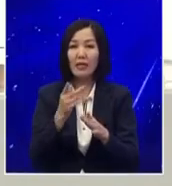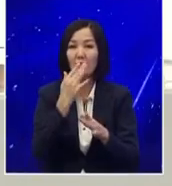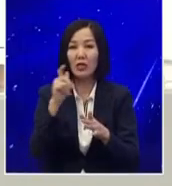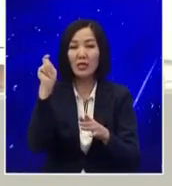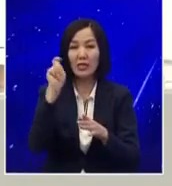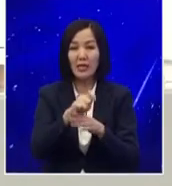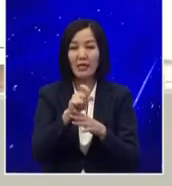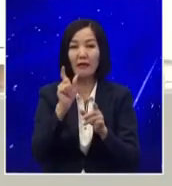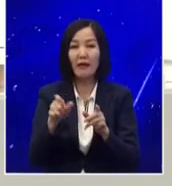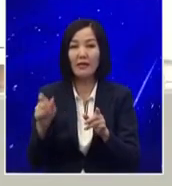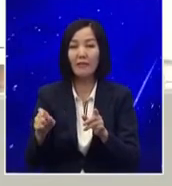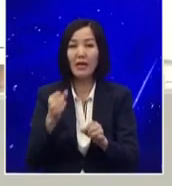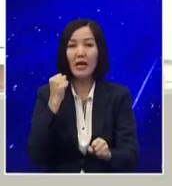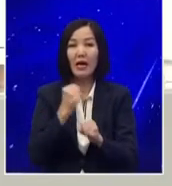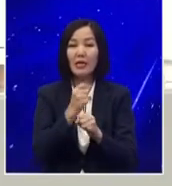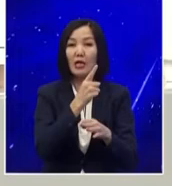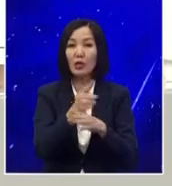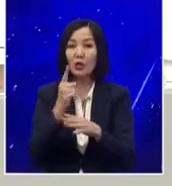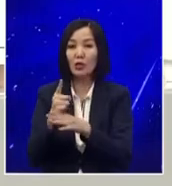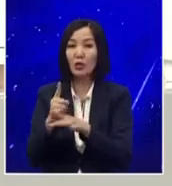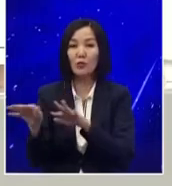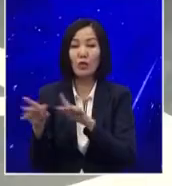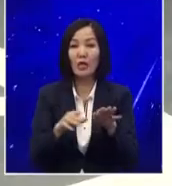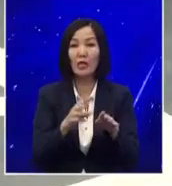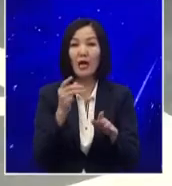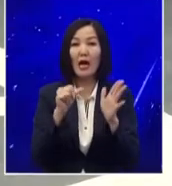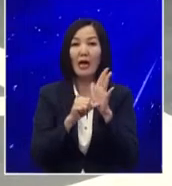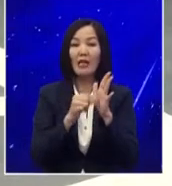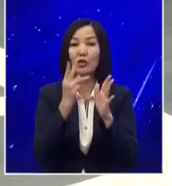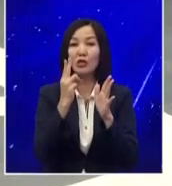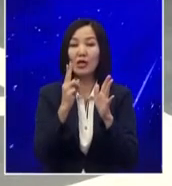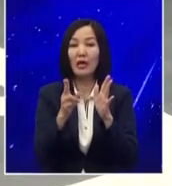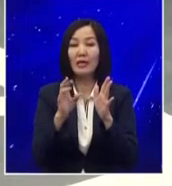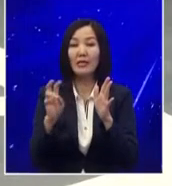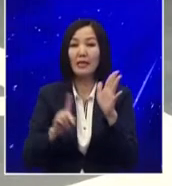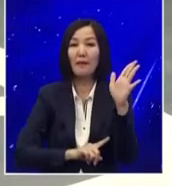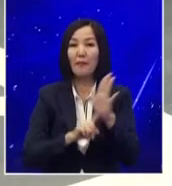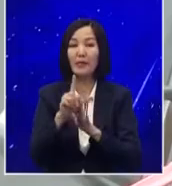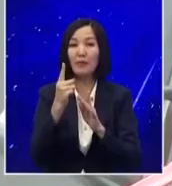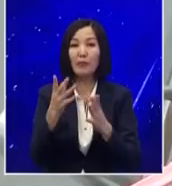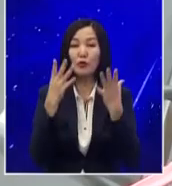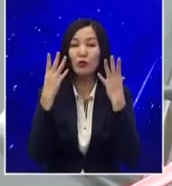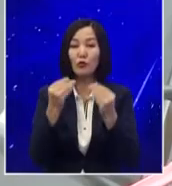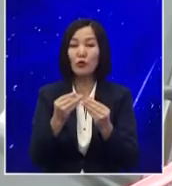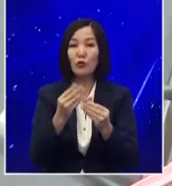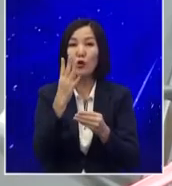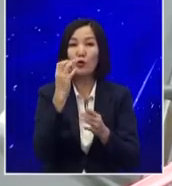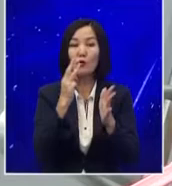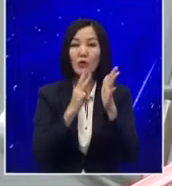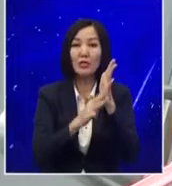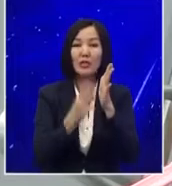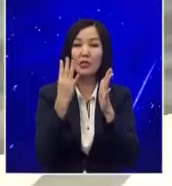келген жолаушылар үшін қатаң шектеу шаралары 6 қазаннан бастап күшінен. Тек бірінші күннің өзінде шетелден келген